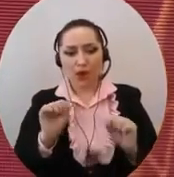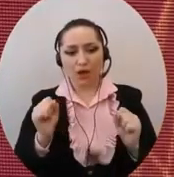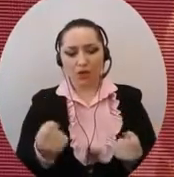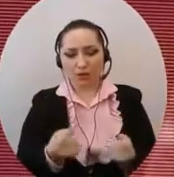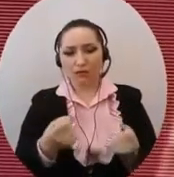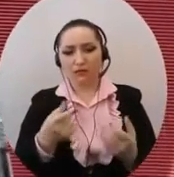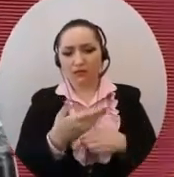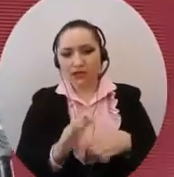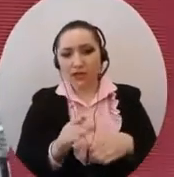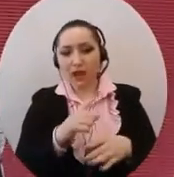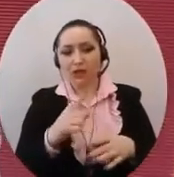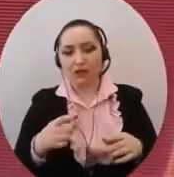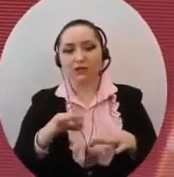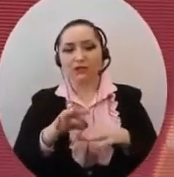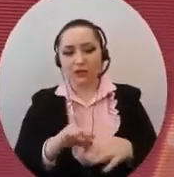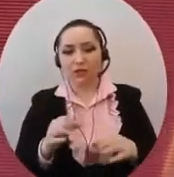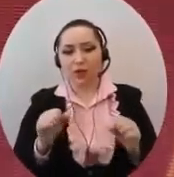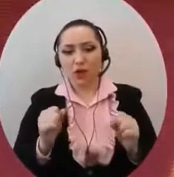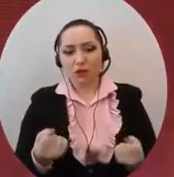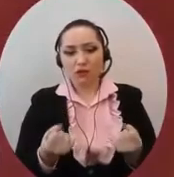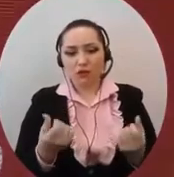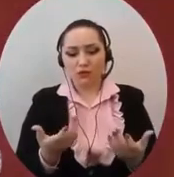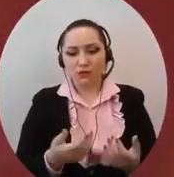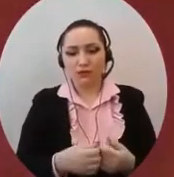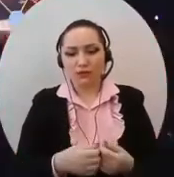функции ведут кожа? Как вы думаете?